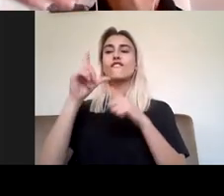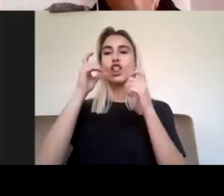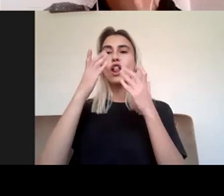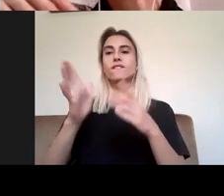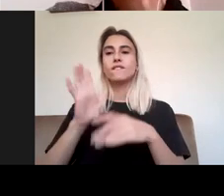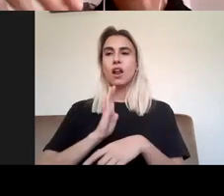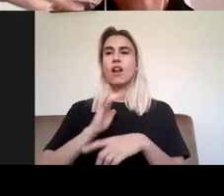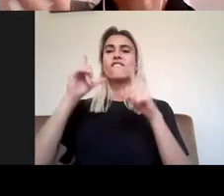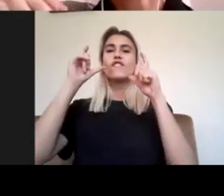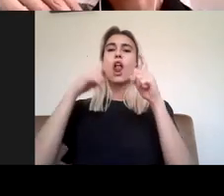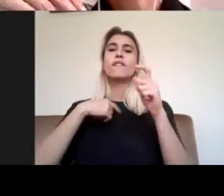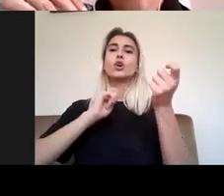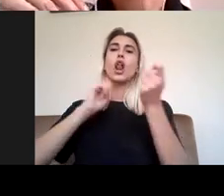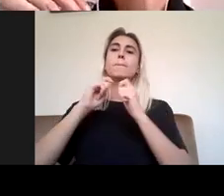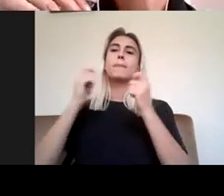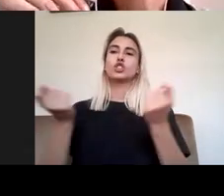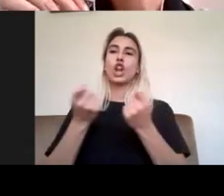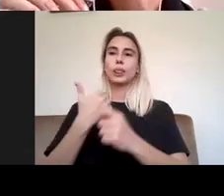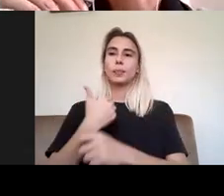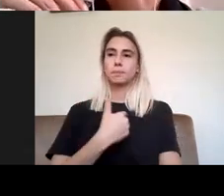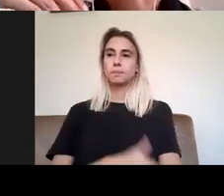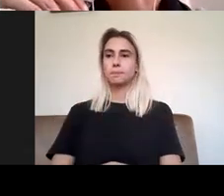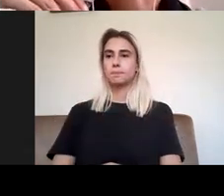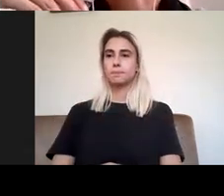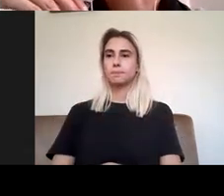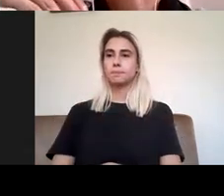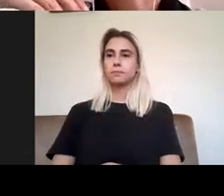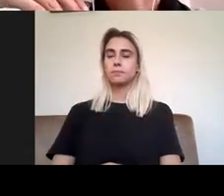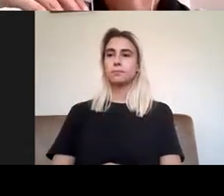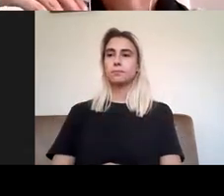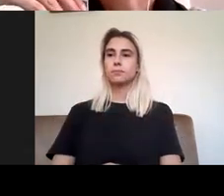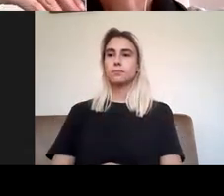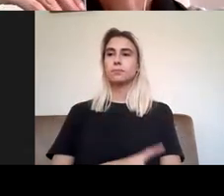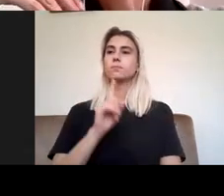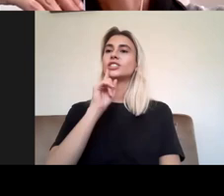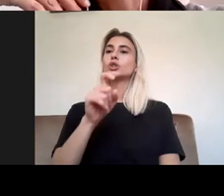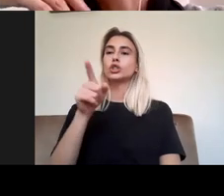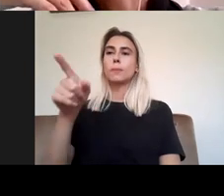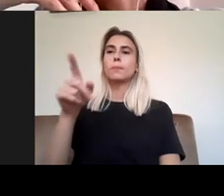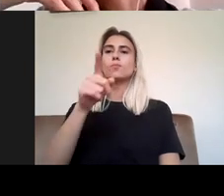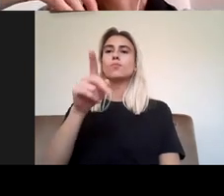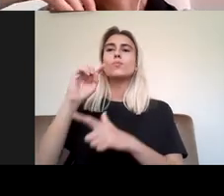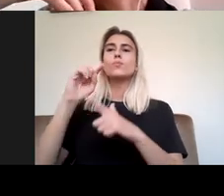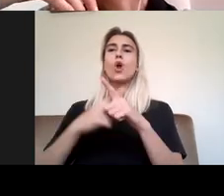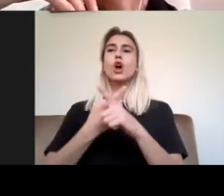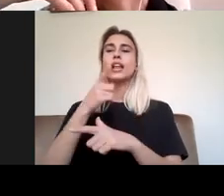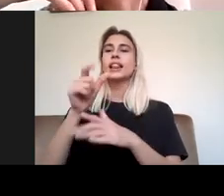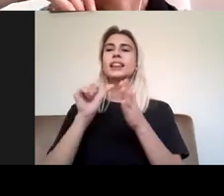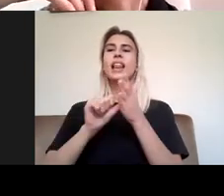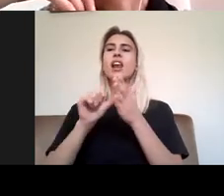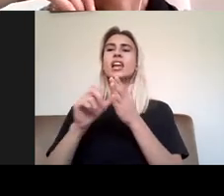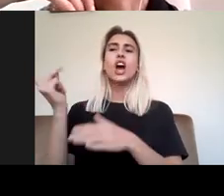fotoğraf kullanmaya çalıştım. Hocam bir şey soracağım. Bu projenizden yani tarihi kaçırdım